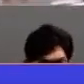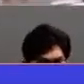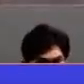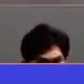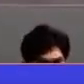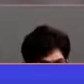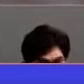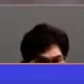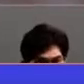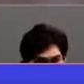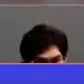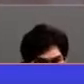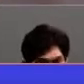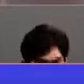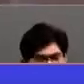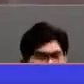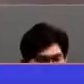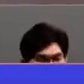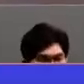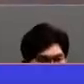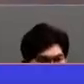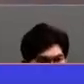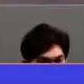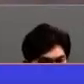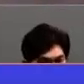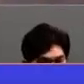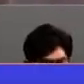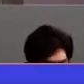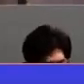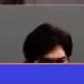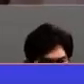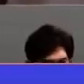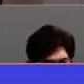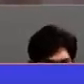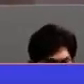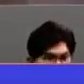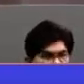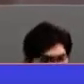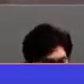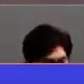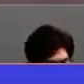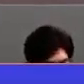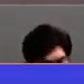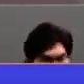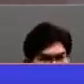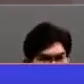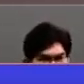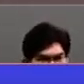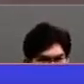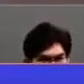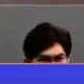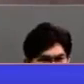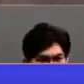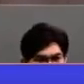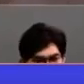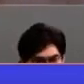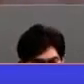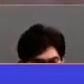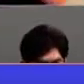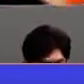ดุลงบประมาณ11,000ล้านบาททั้งนี้ทั้งนั้นตามที่ครมมีมติก็คือเมื่อ 23